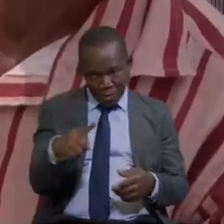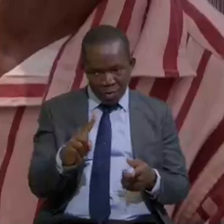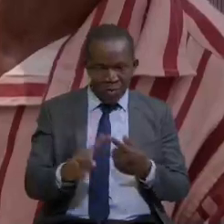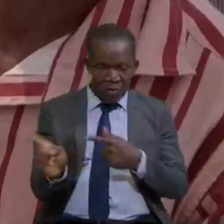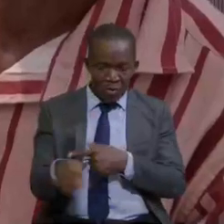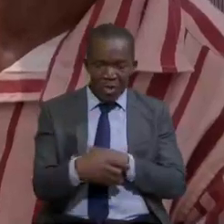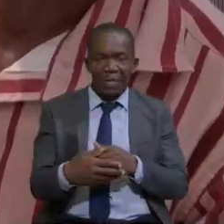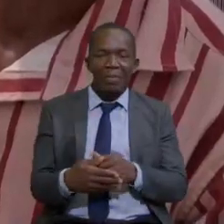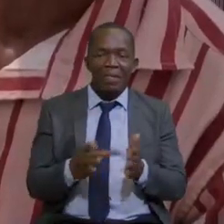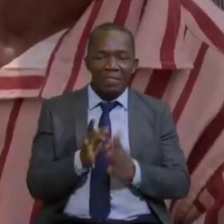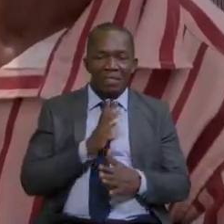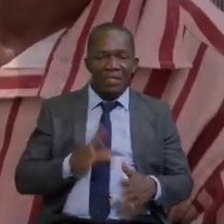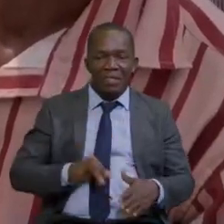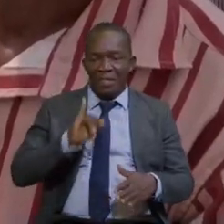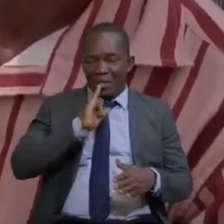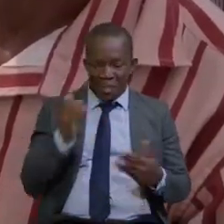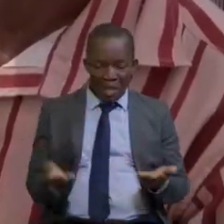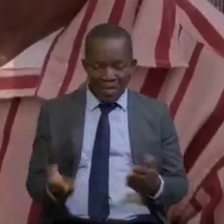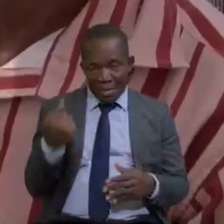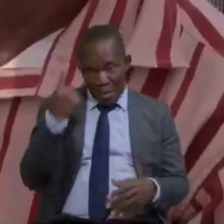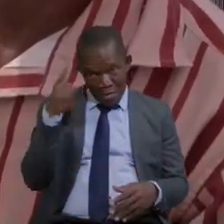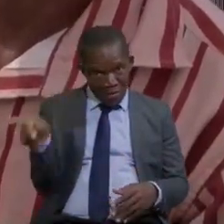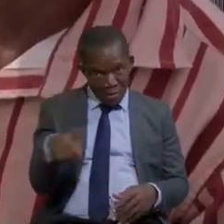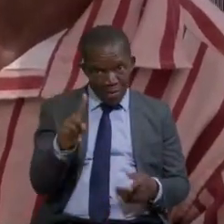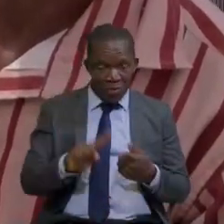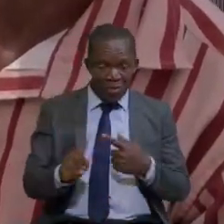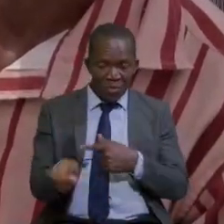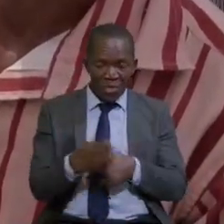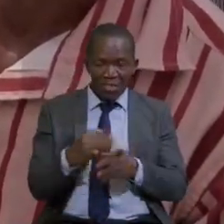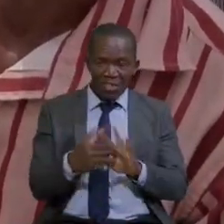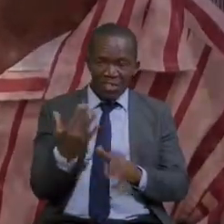Si Jésus est disponible, Jésus est disponible pour toi aujourd'hui.